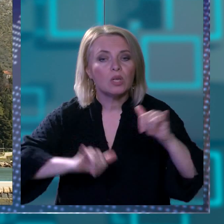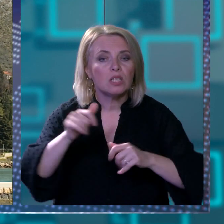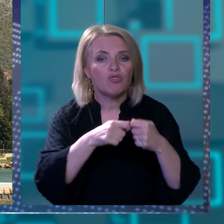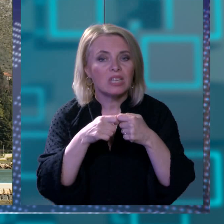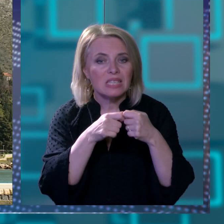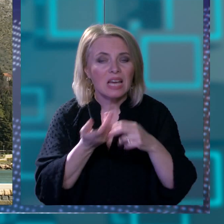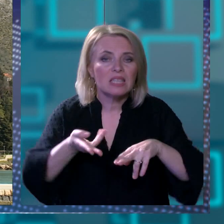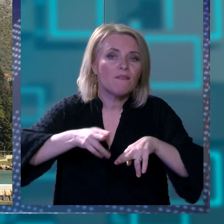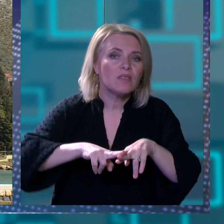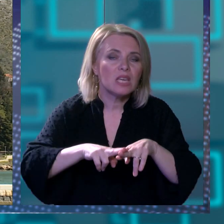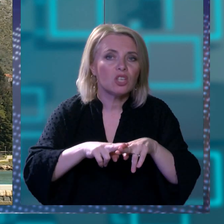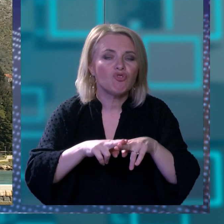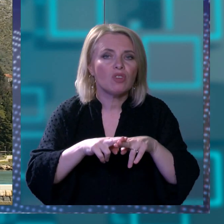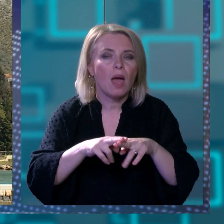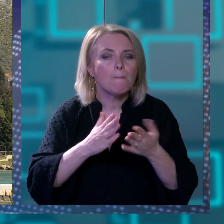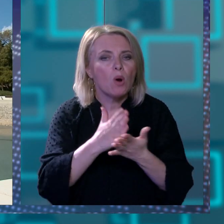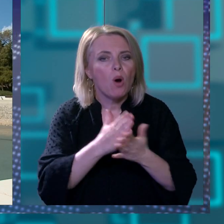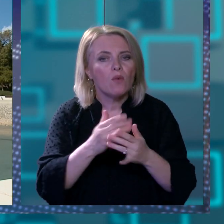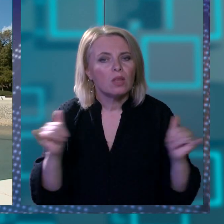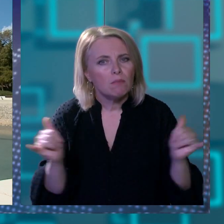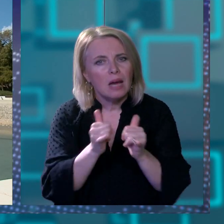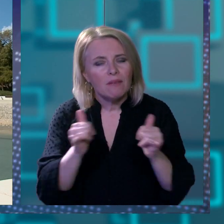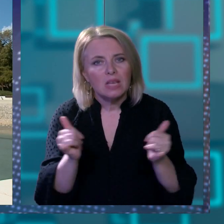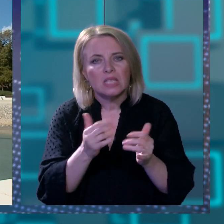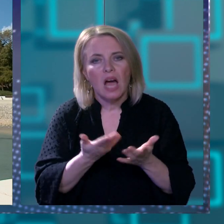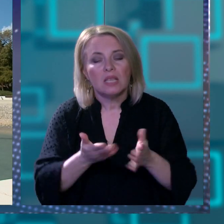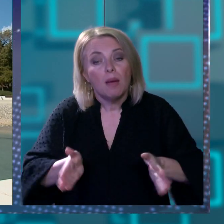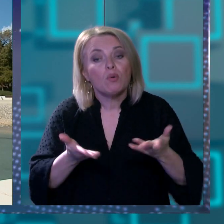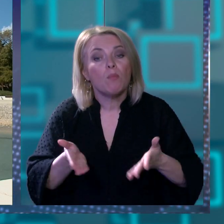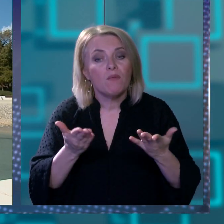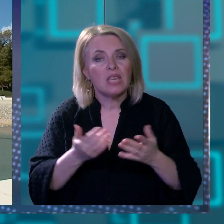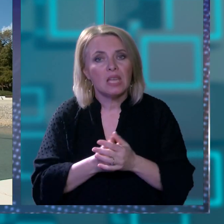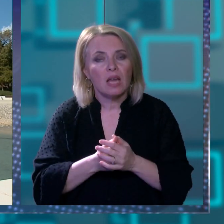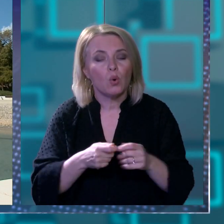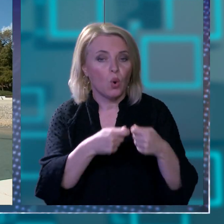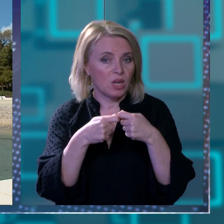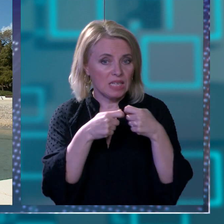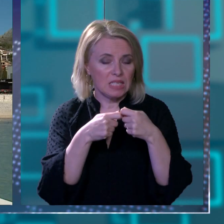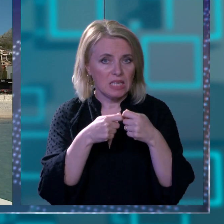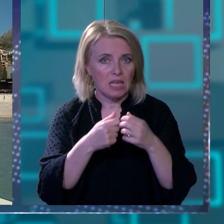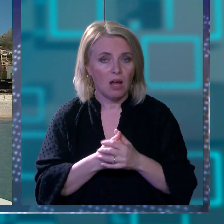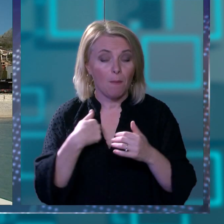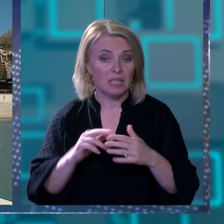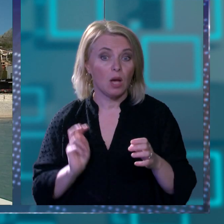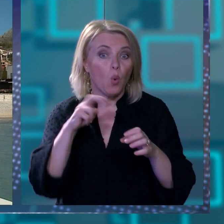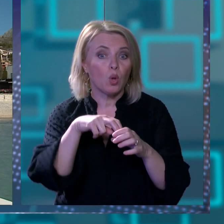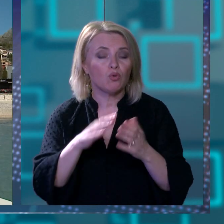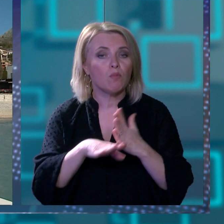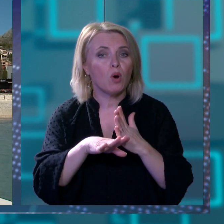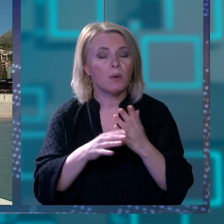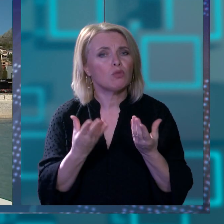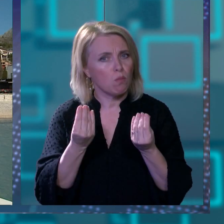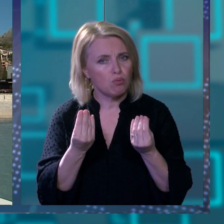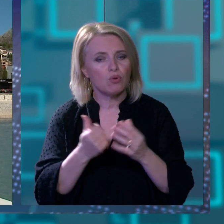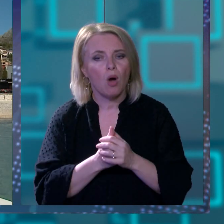da više manifestacije kvalitetnog ranga promoviraju, organiziraju. Mi se uključujemo,